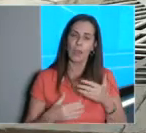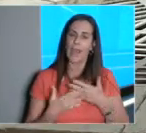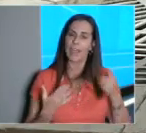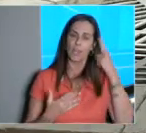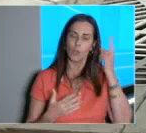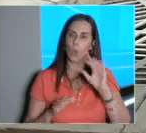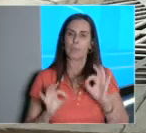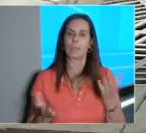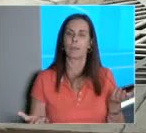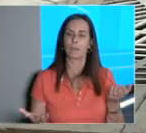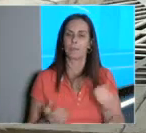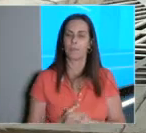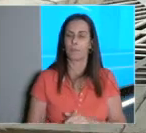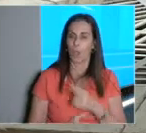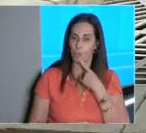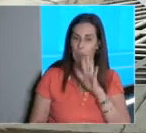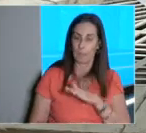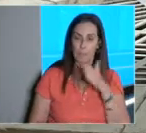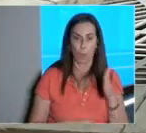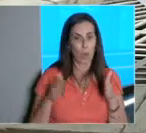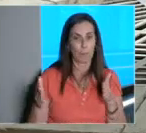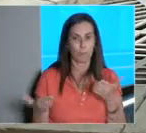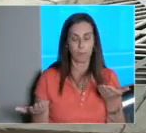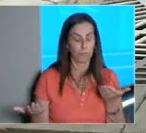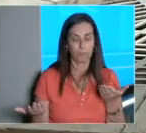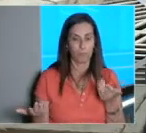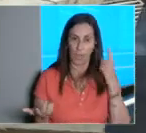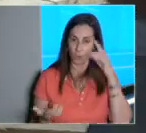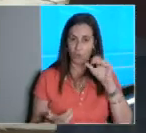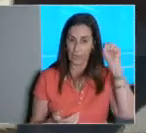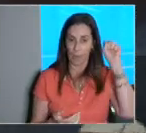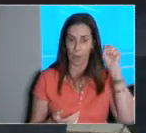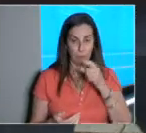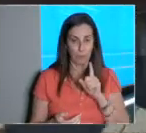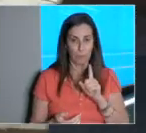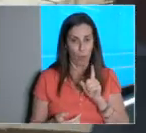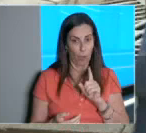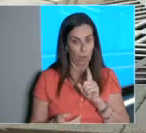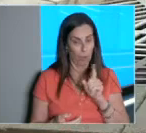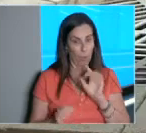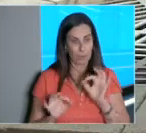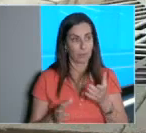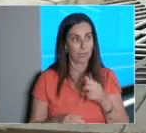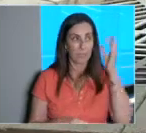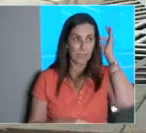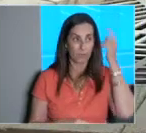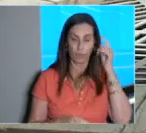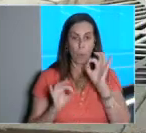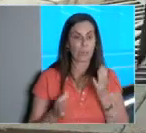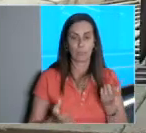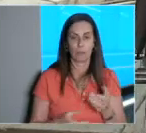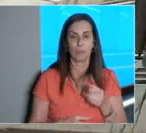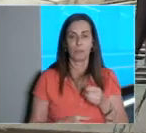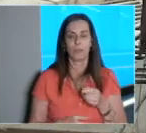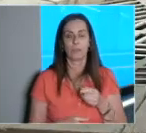דעות לא לגיטימיות. אבל אתה אומר את זה גם משמאל לימין, אין דעות לא... הדעות של איתמר בן גביר הן לא לגיטימיות, כי סתיו שפיר חושבת שהן לא לגיטימיות.